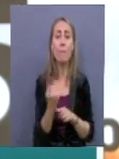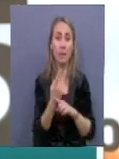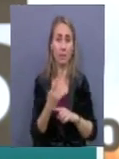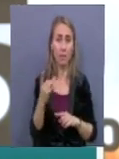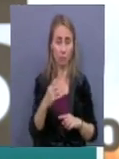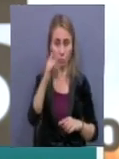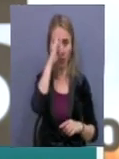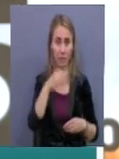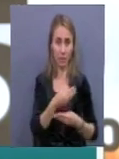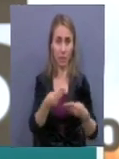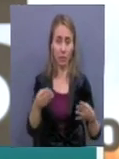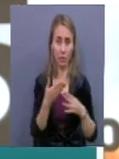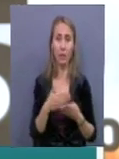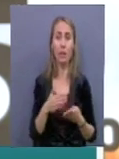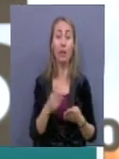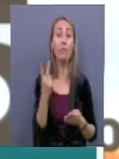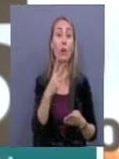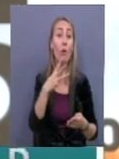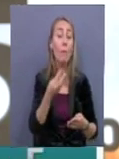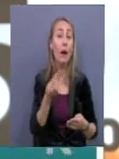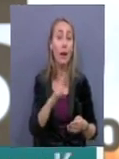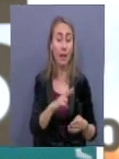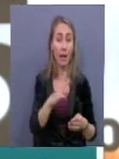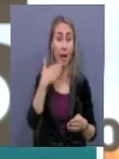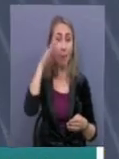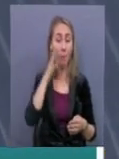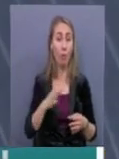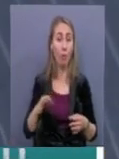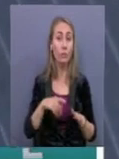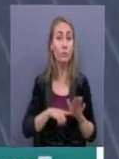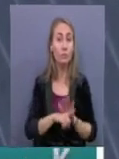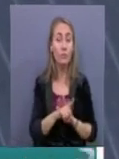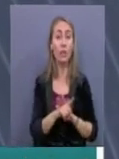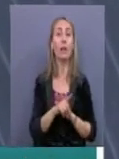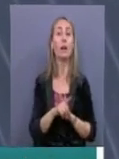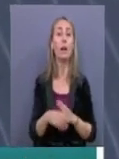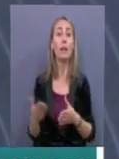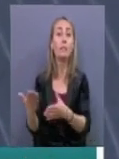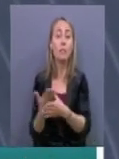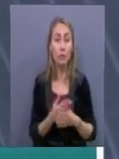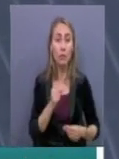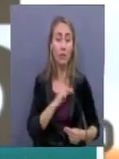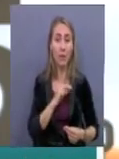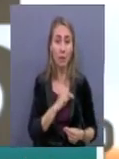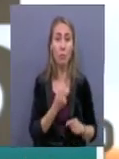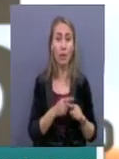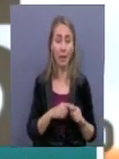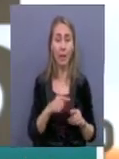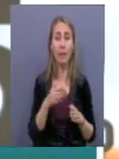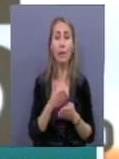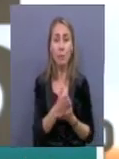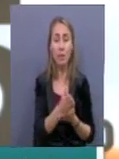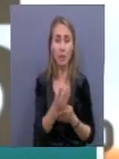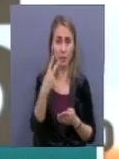мамыр мерзімінен бастап жалпы 22 азамат осы өз армандаған баспаналарына қол жеткізіп, жалпы